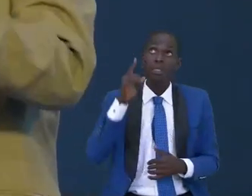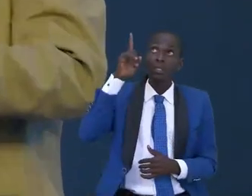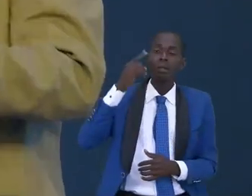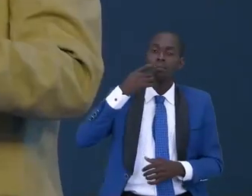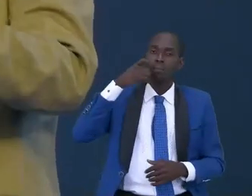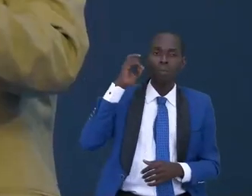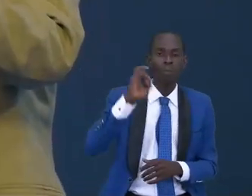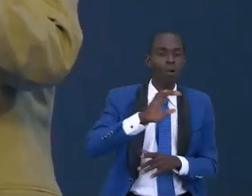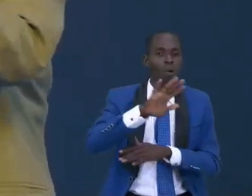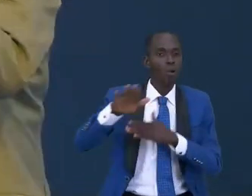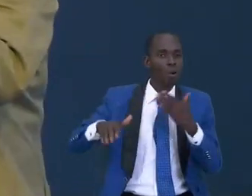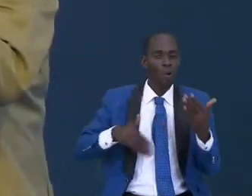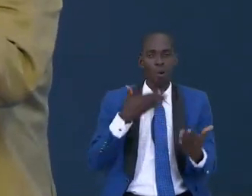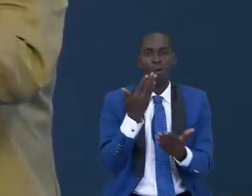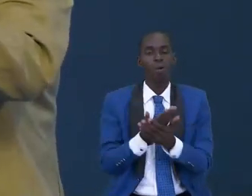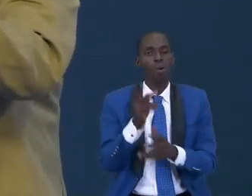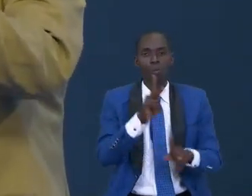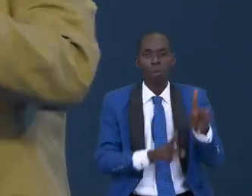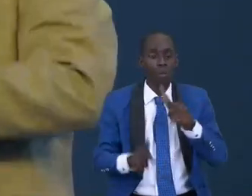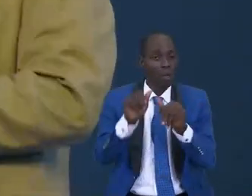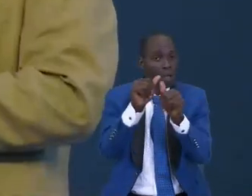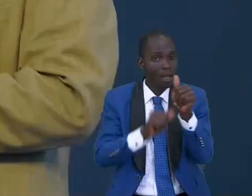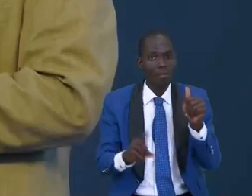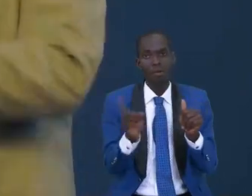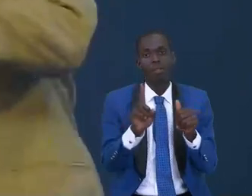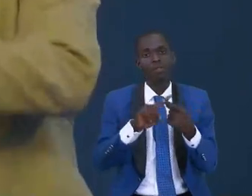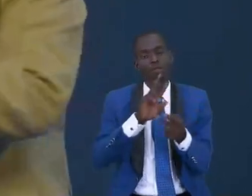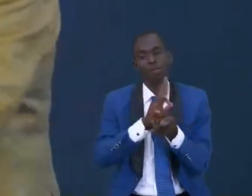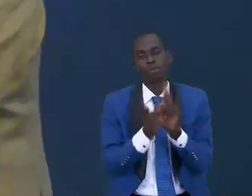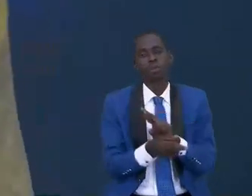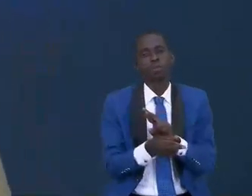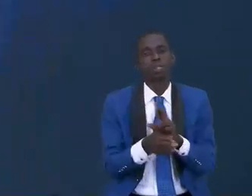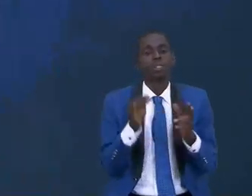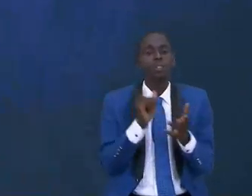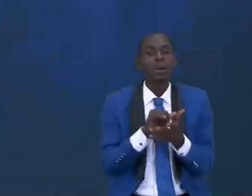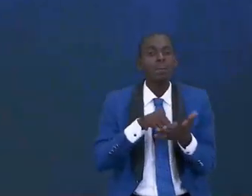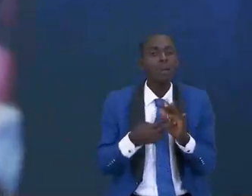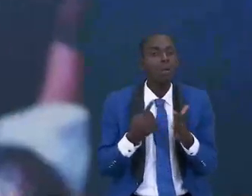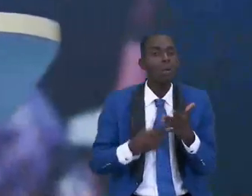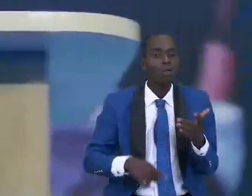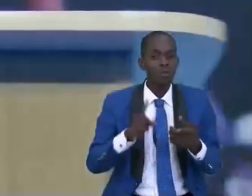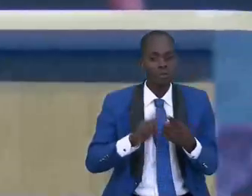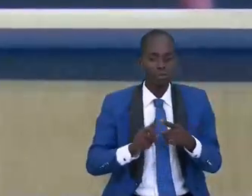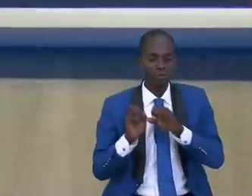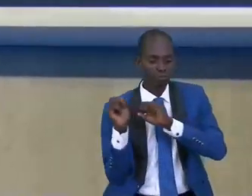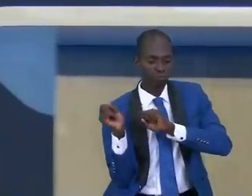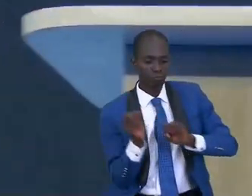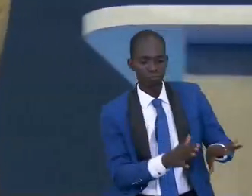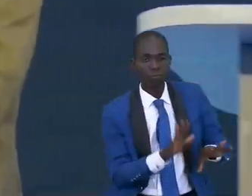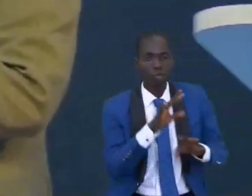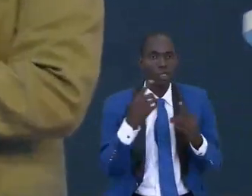il annonce à tous les hommes de se repentir. C'est-à-dire